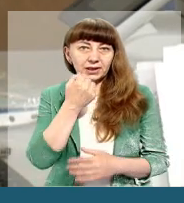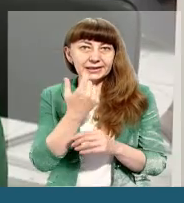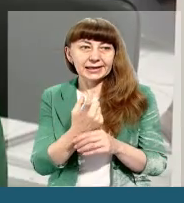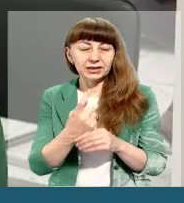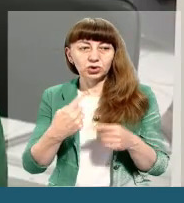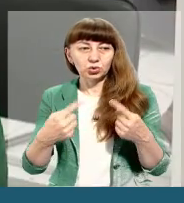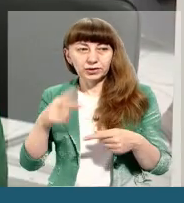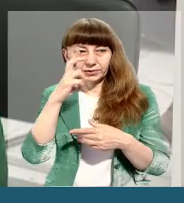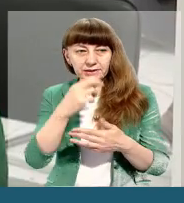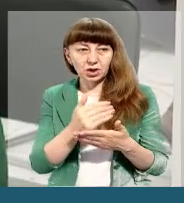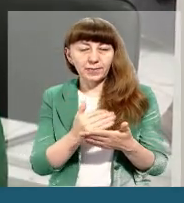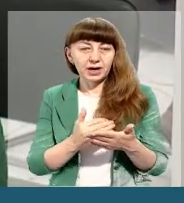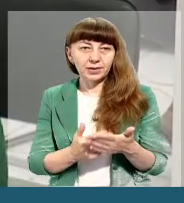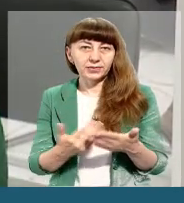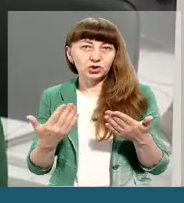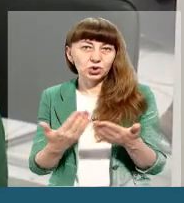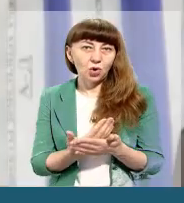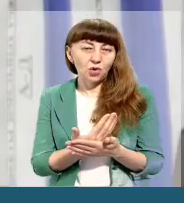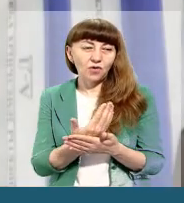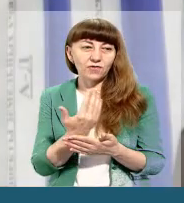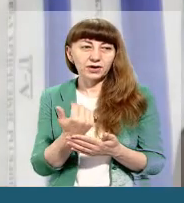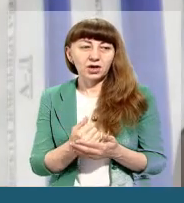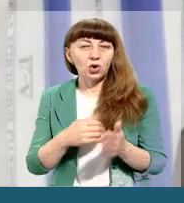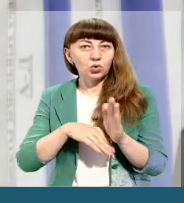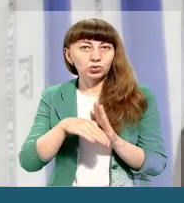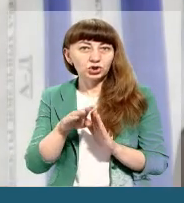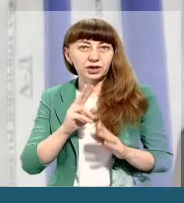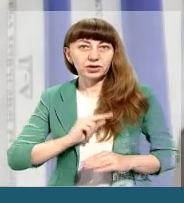бағдарламалар арқылы халыққа қызмет көрсету орталықтарының жұмысы уақыт